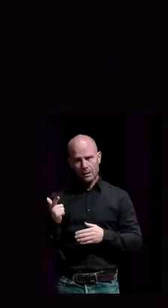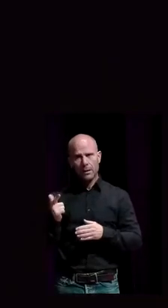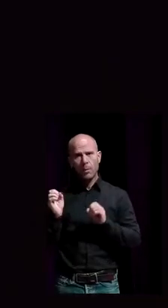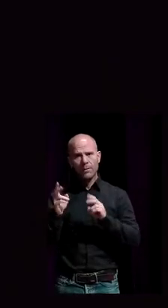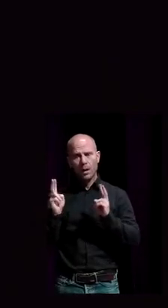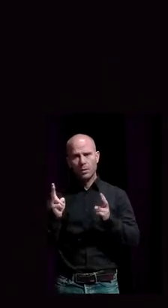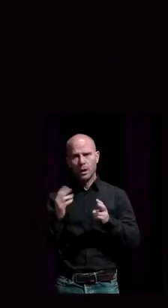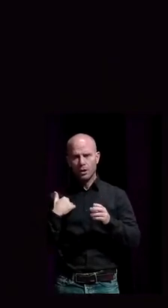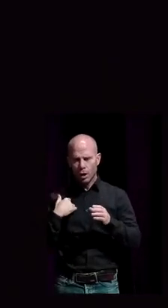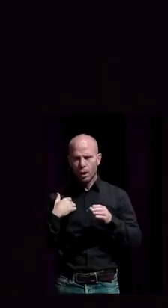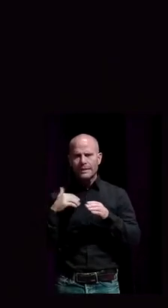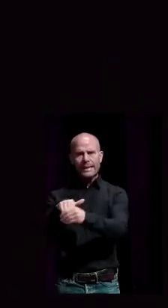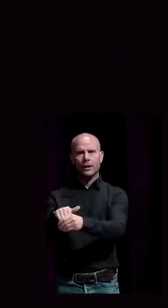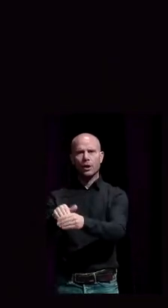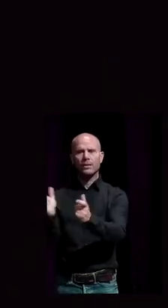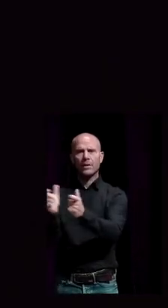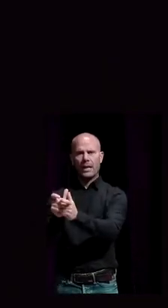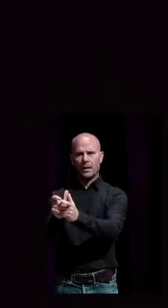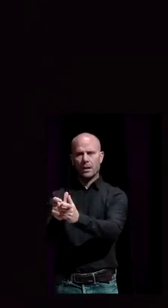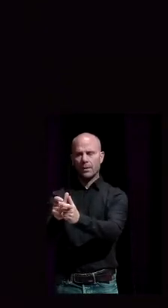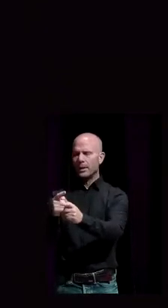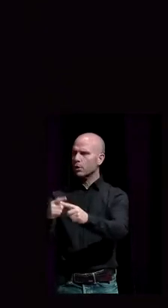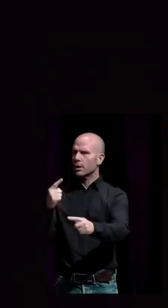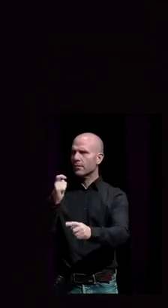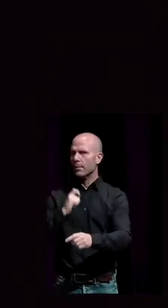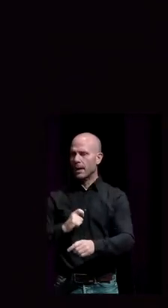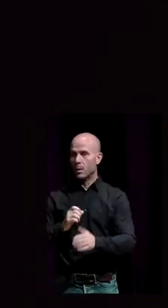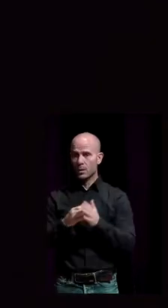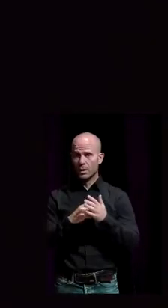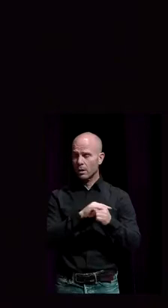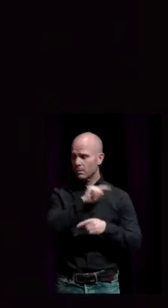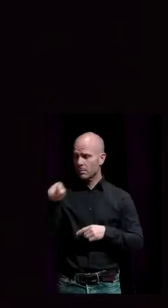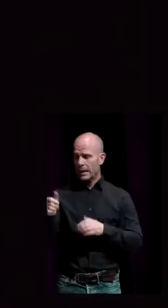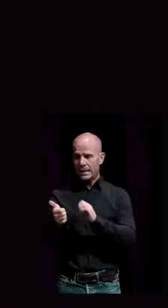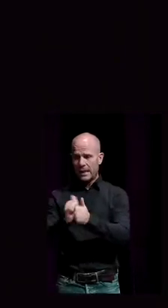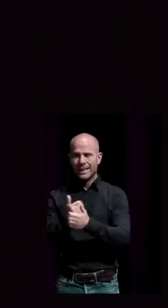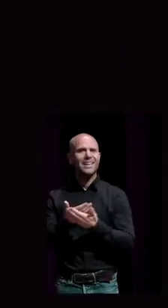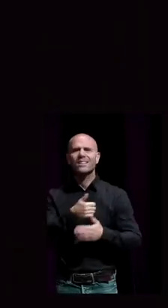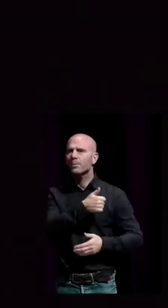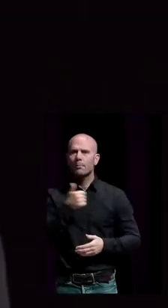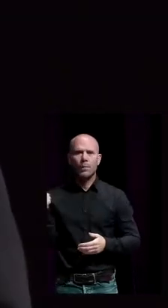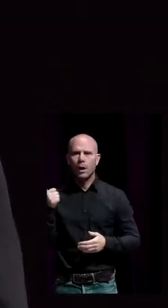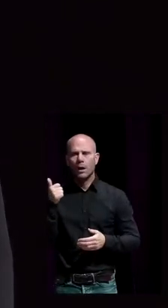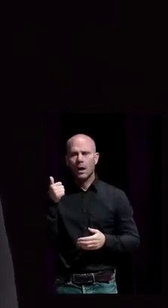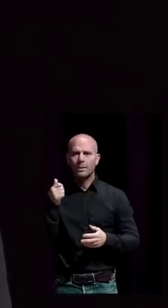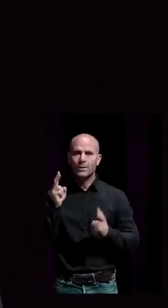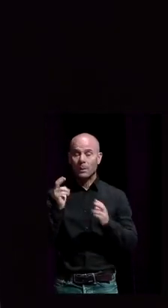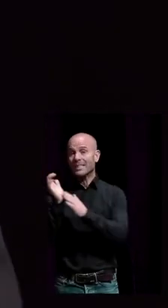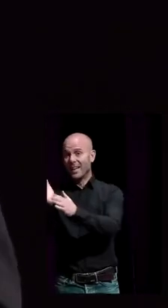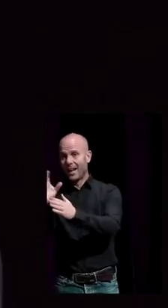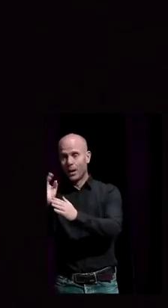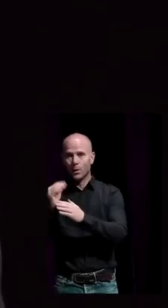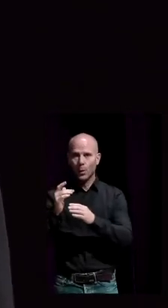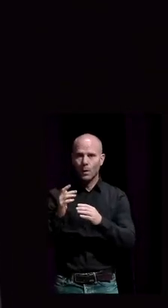att tillhöra en förening in så väldigt tydligt. För när jag gick till träningen så var det ju liksom inte bara då, som det kanske blev sen, mycket